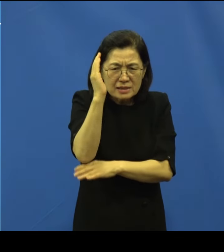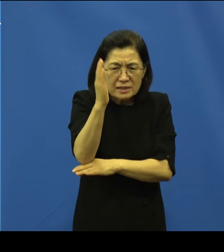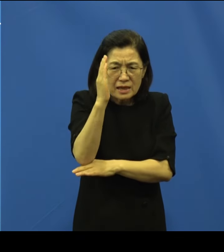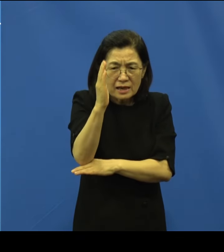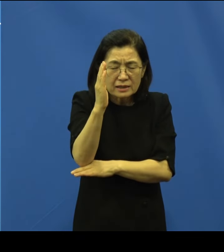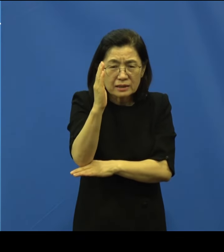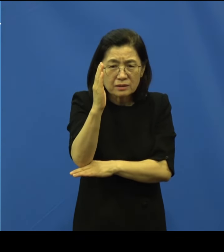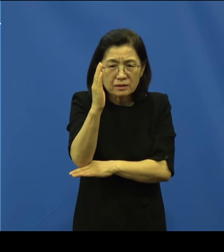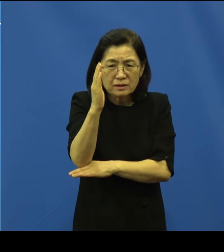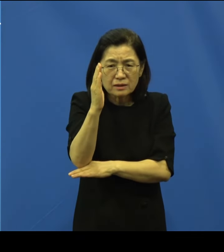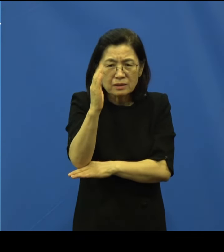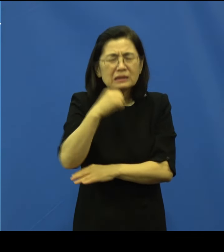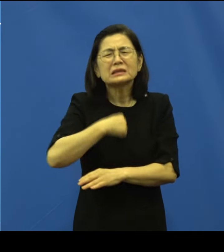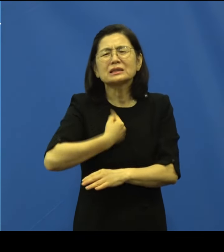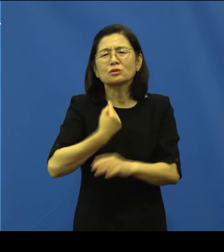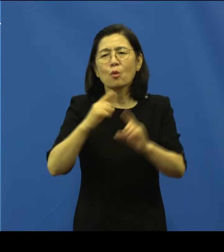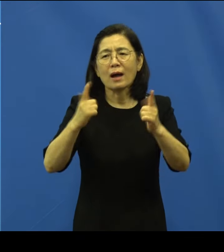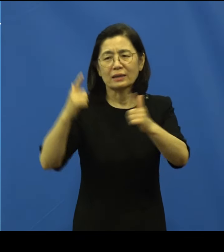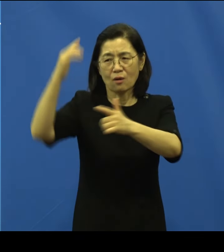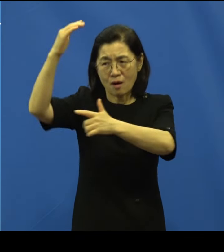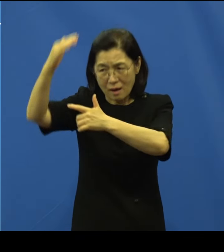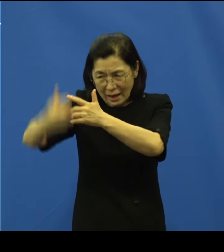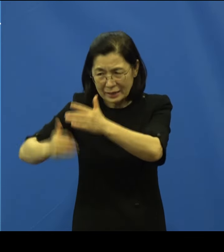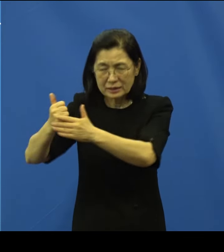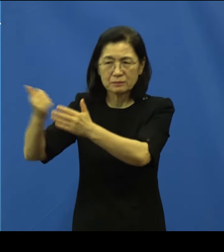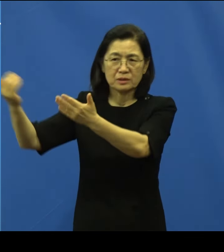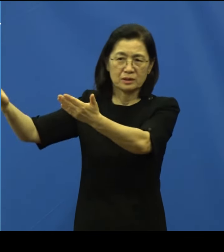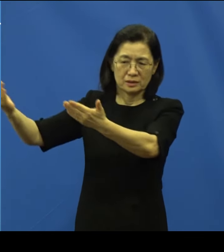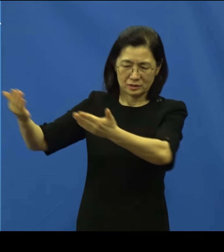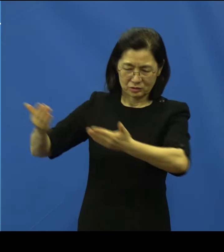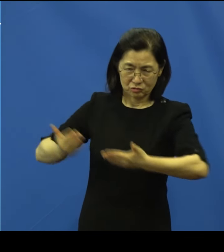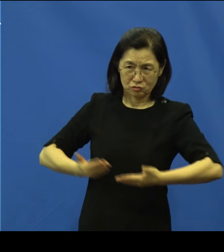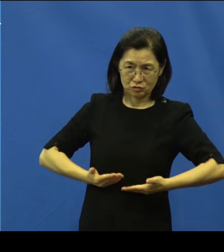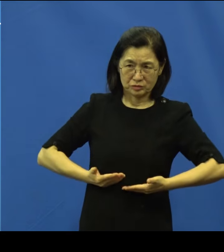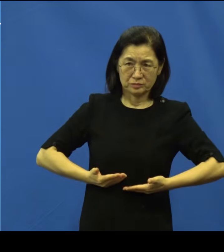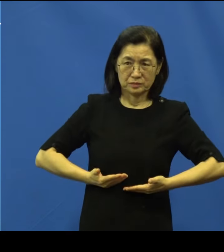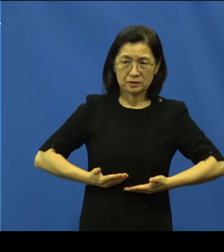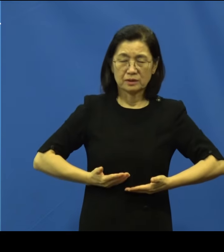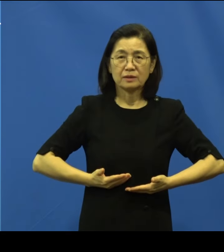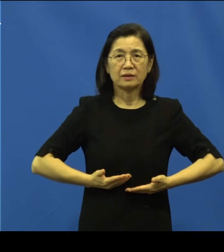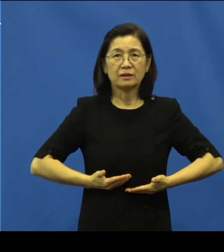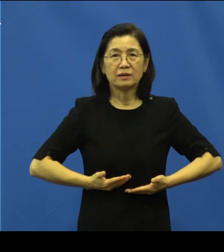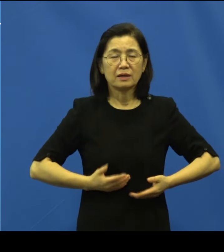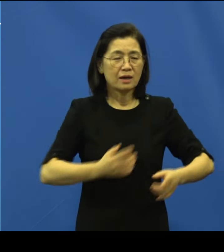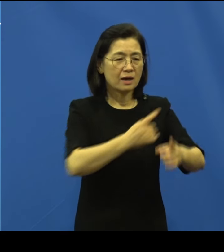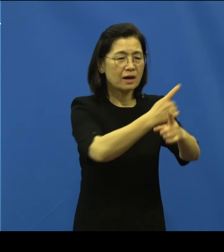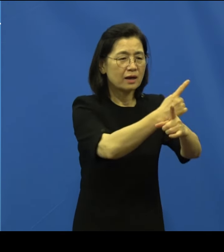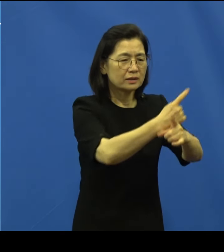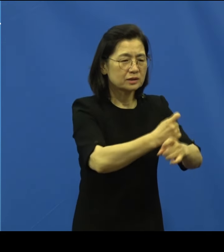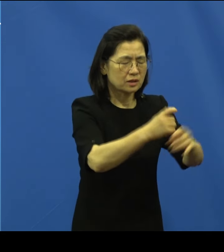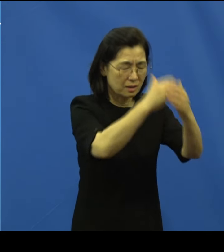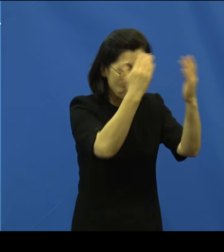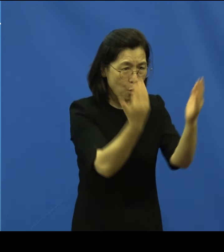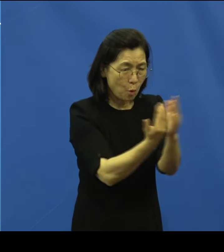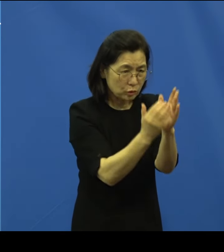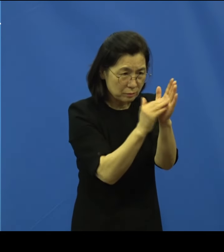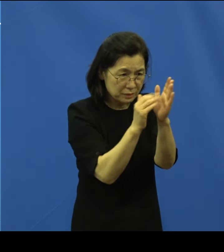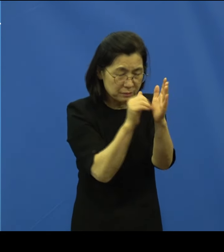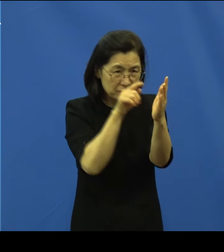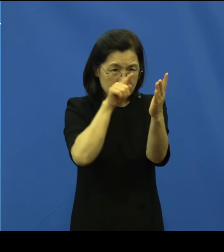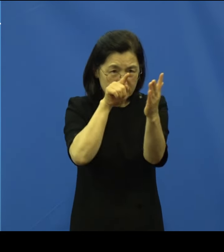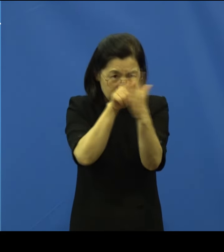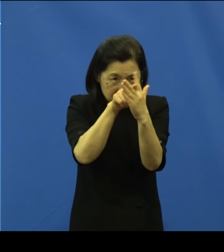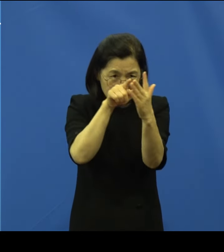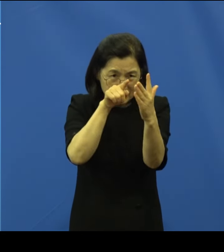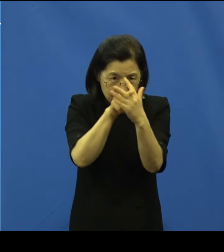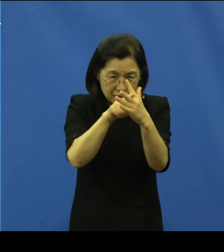하나님의 모든 것을 아시는 분이에요. 그죠? 적의 모든 걸 꿰뚫고 사단의 속까지 다 들여다보고 있고 모든